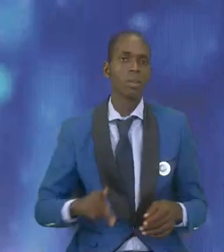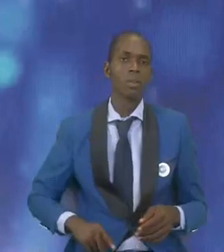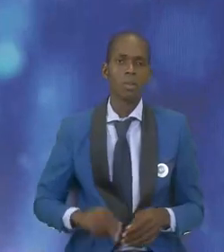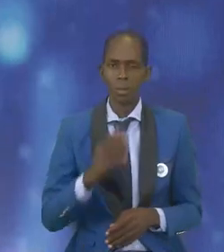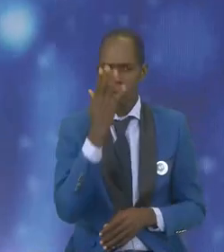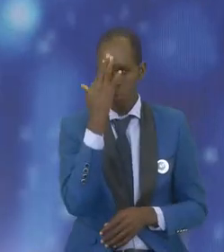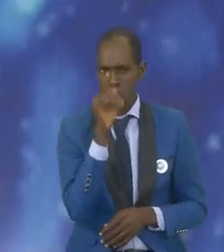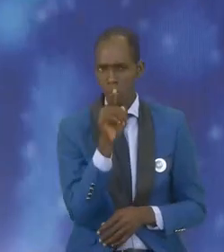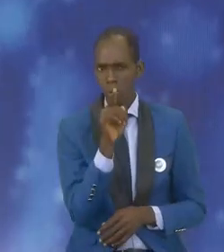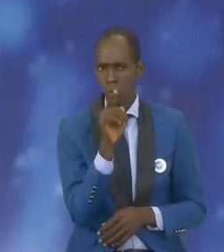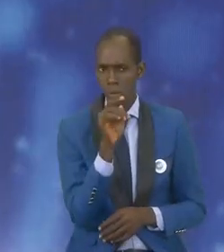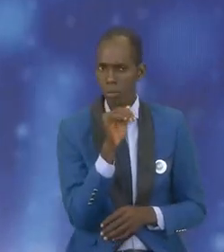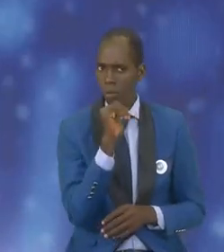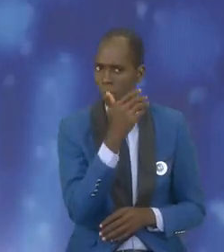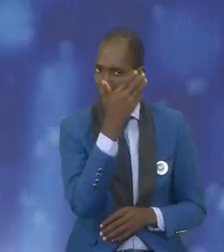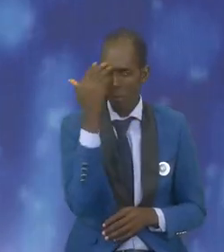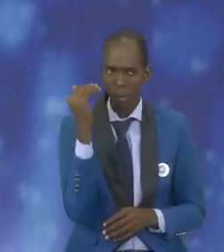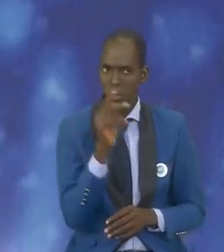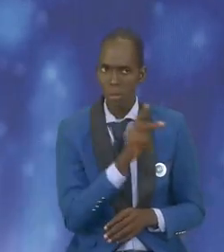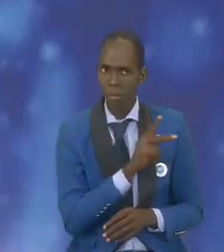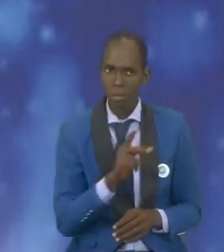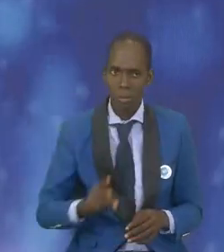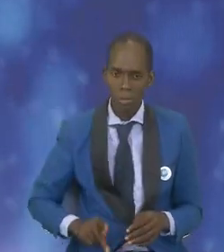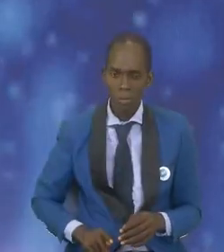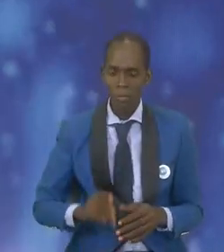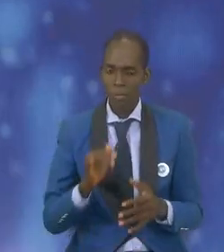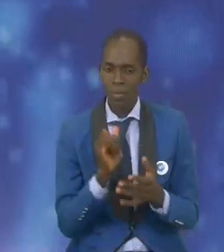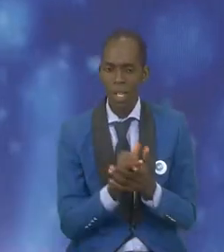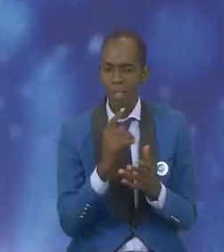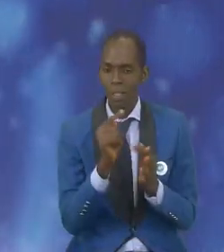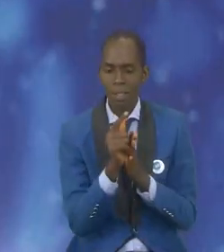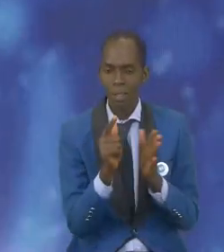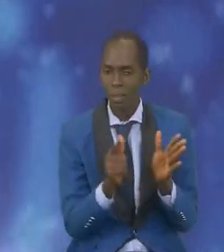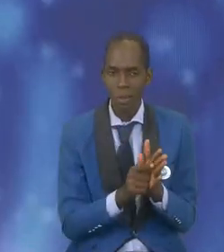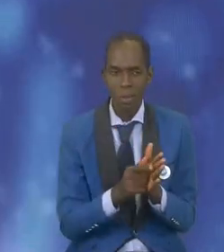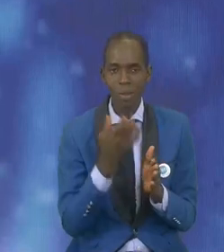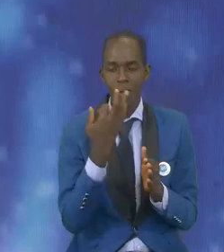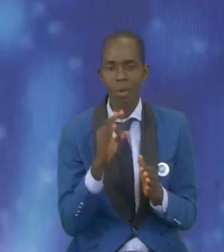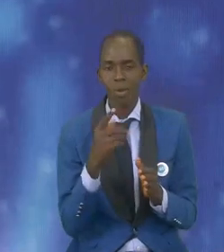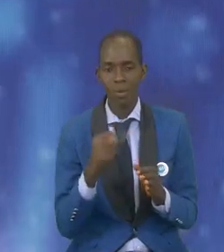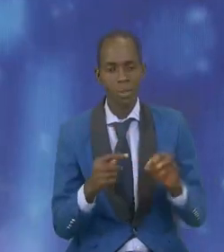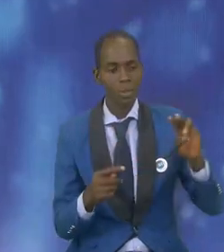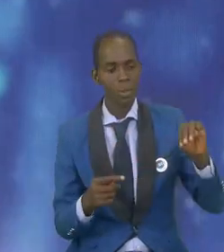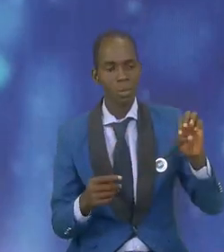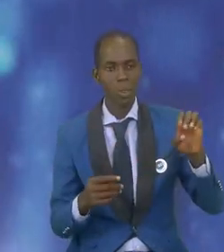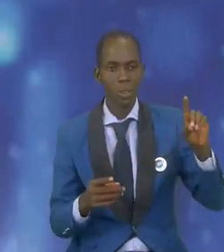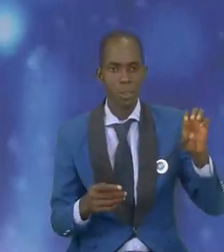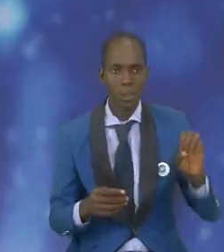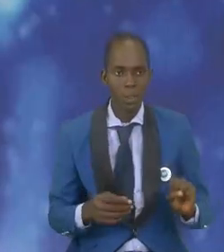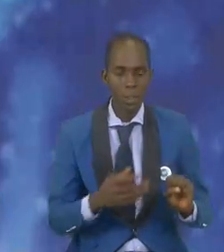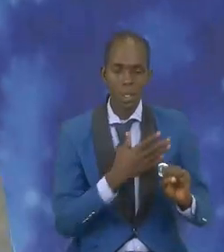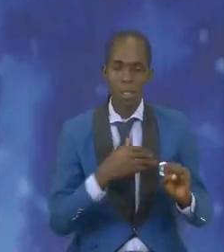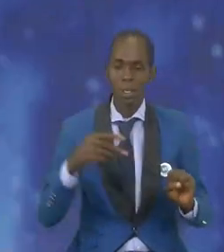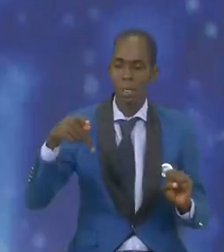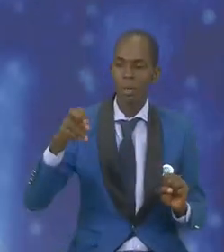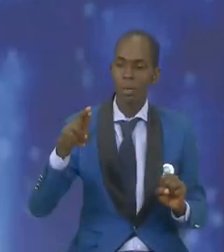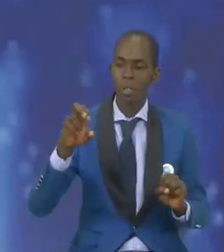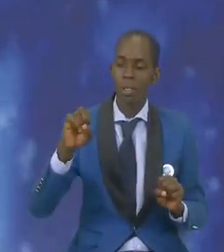et lui dire sache au roi que la loi des Mèdes